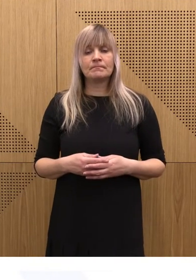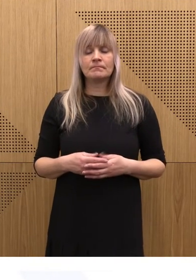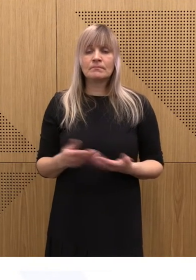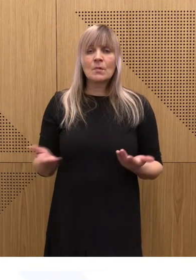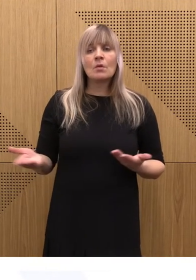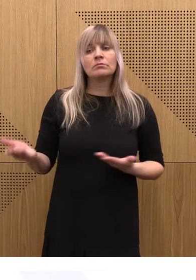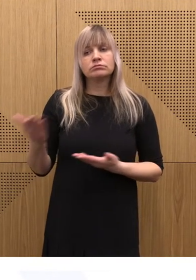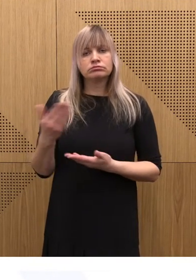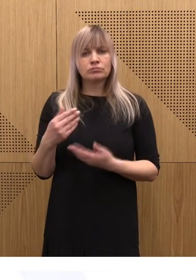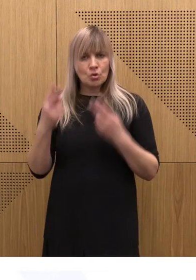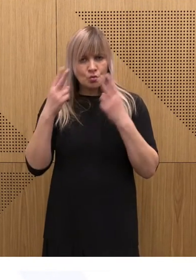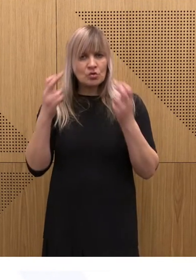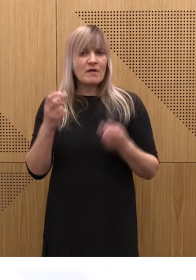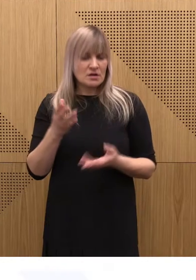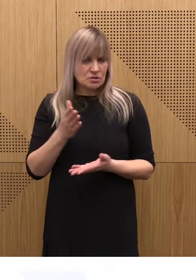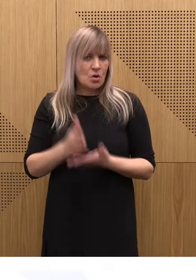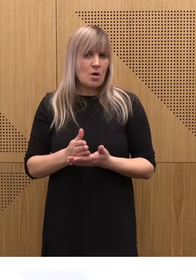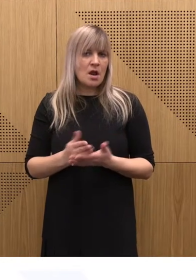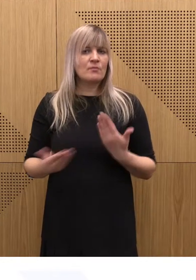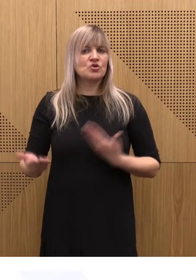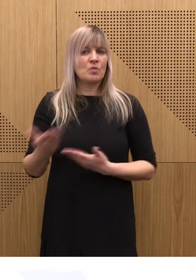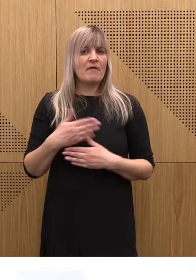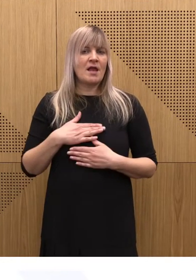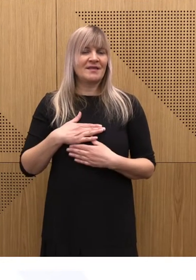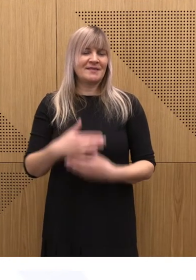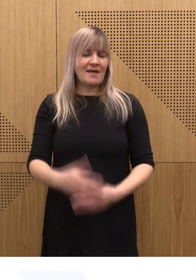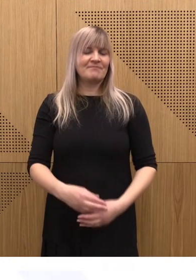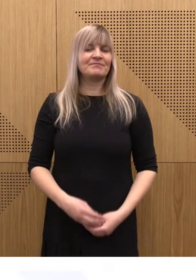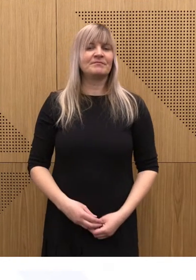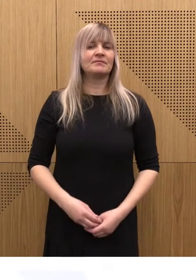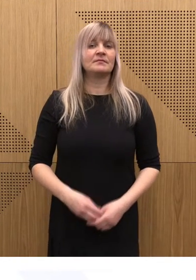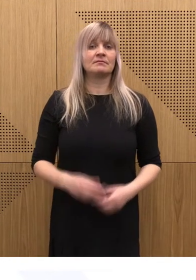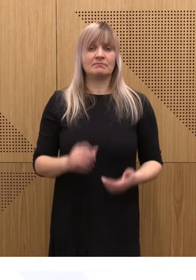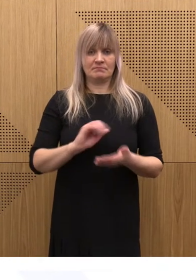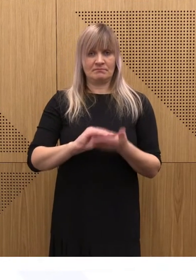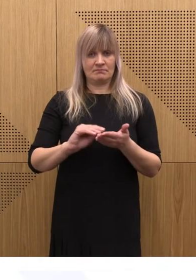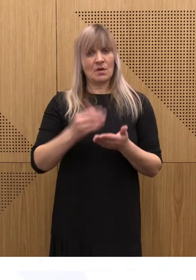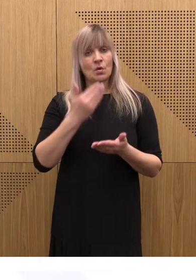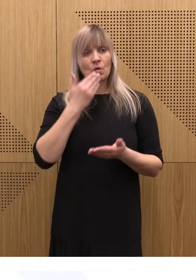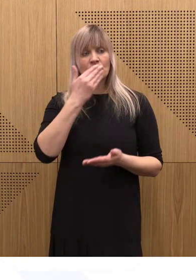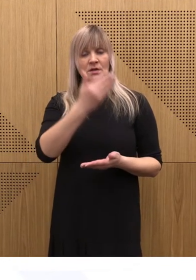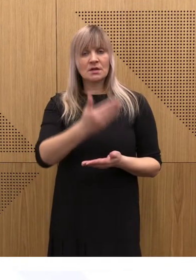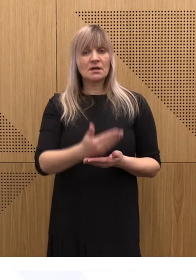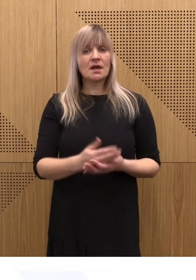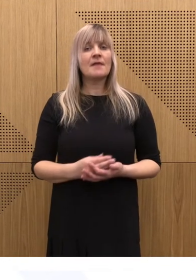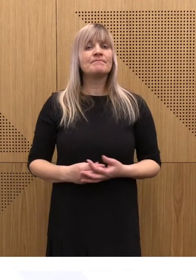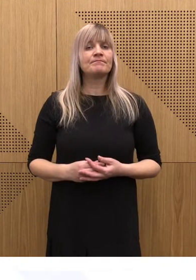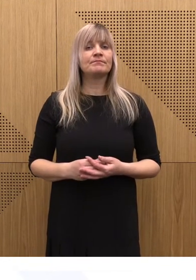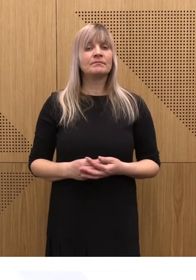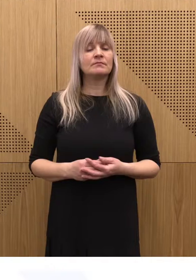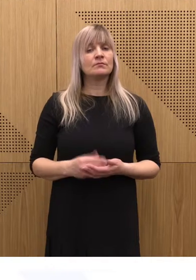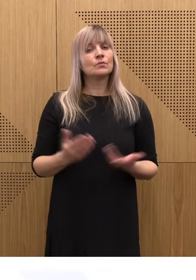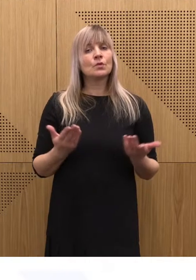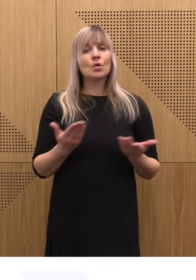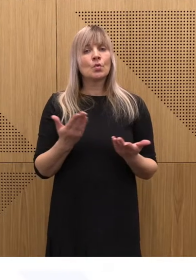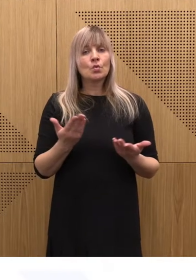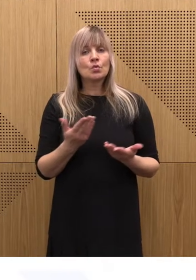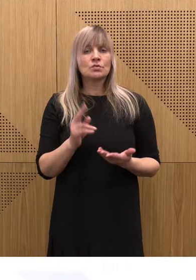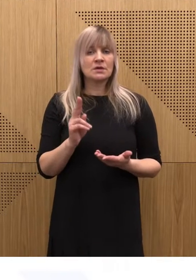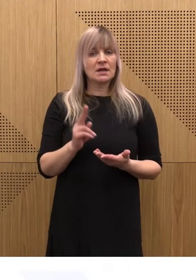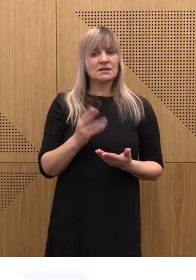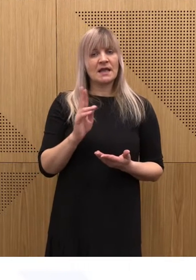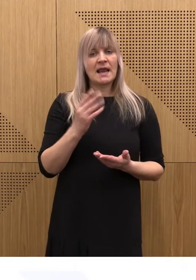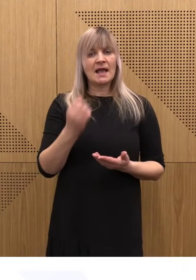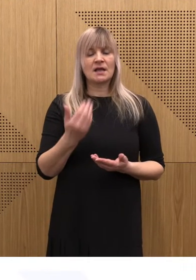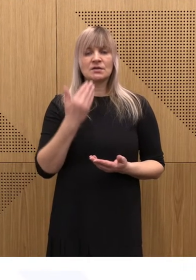jaoks turvaliselt olemas. Aitäh! Aitäh! Nüüd on ajakirjanikel võimalus küsida. Öelge oma nimi, väljaanne, kellele küsimus